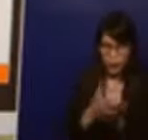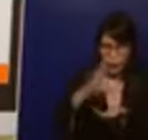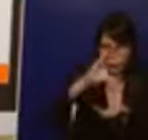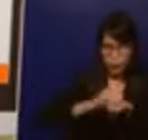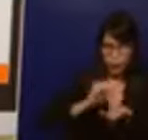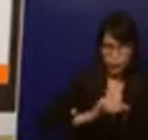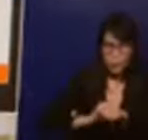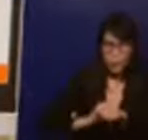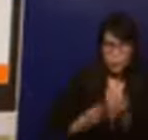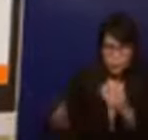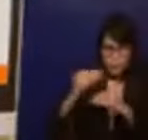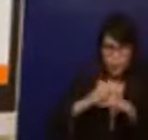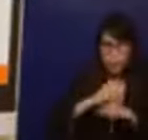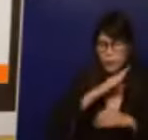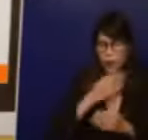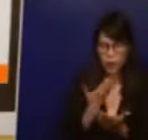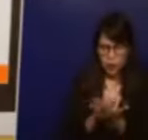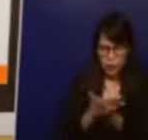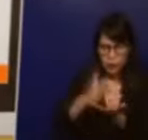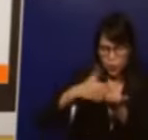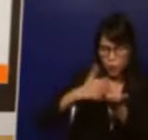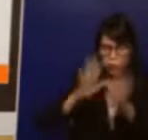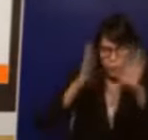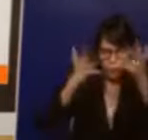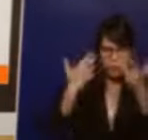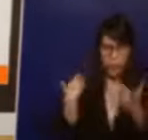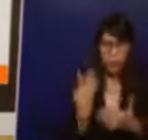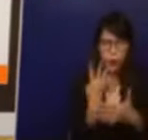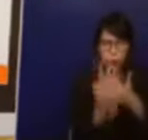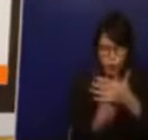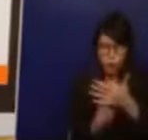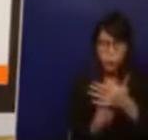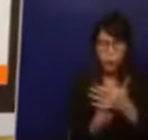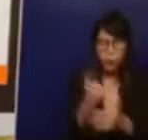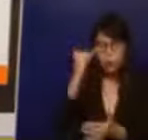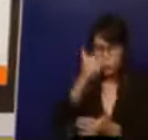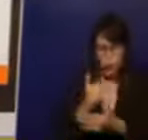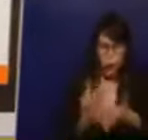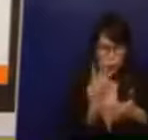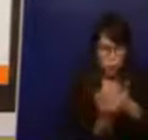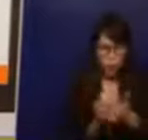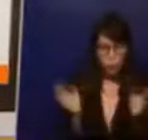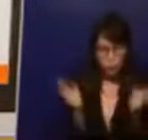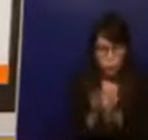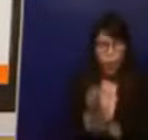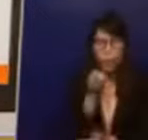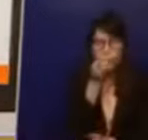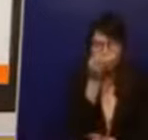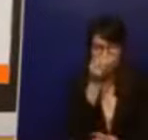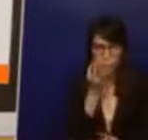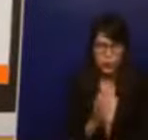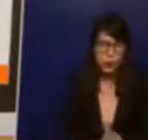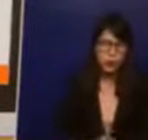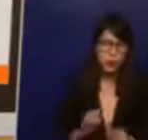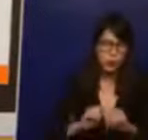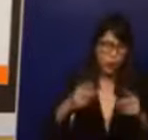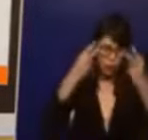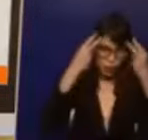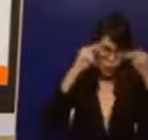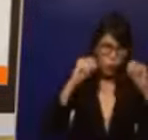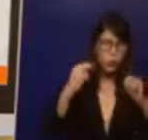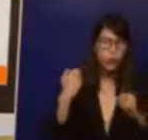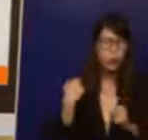าไม่มีเงินผ่อนก็ติดคุกค่ะต้องผ่อนเงินคืนทั้งหมดพร้อมดอกเบี้ยด้วยนะคะแต่นายกรัฐมนตรีของเราน